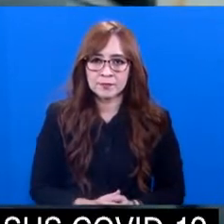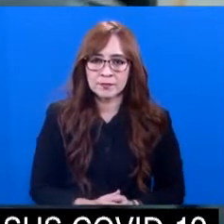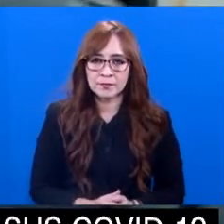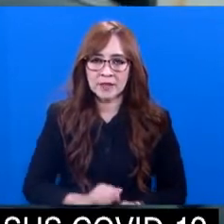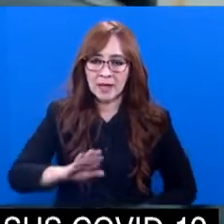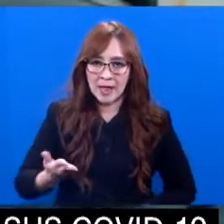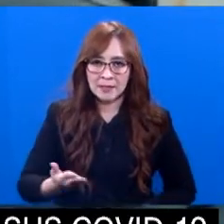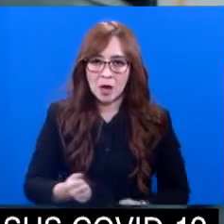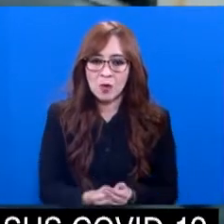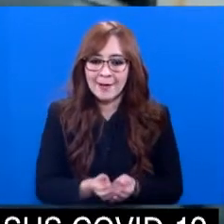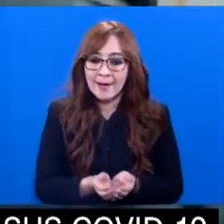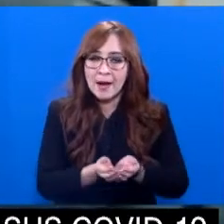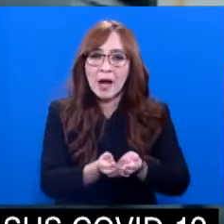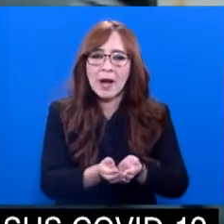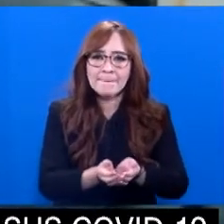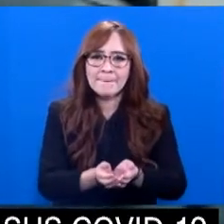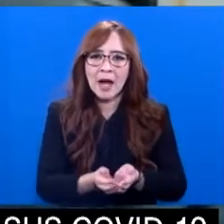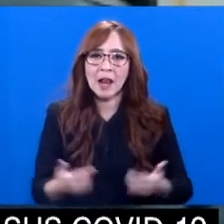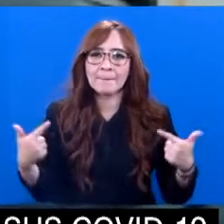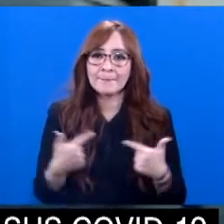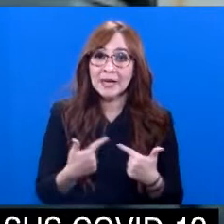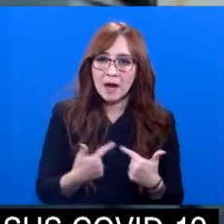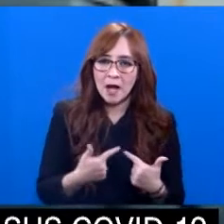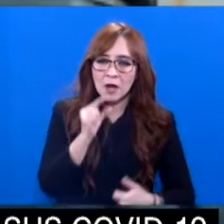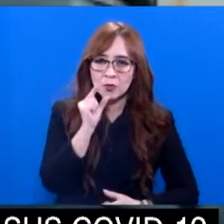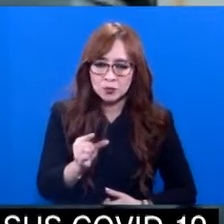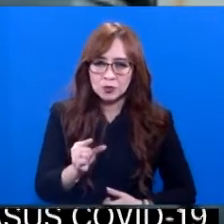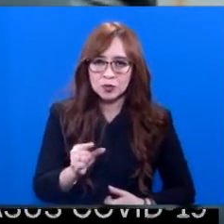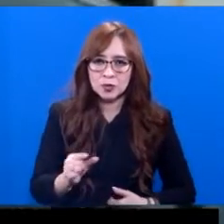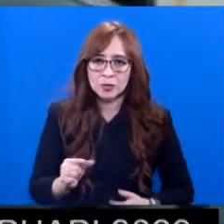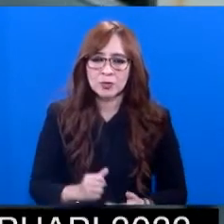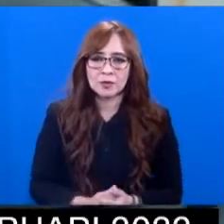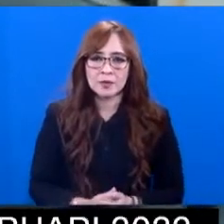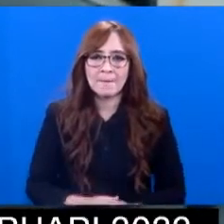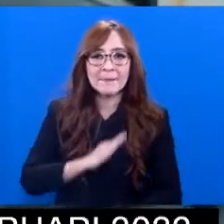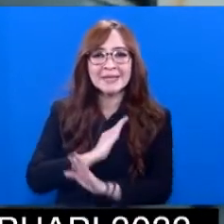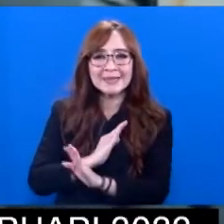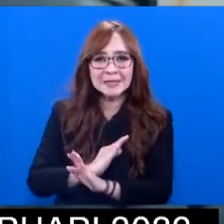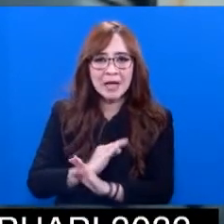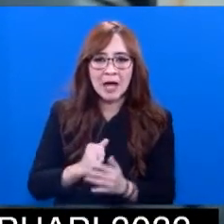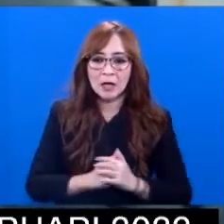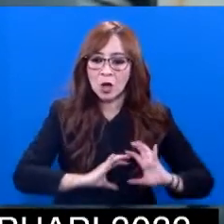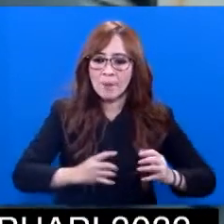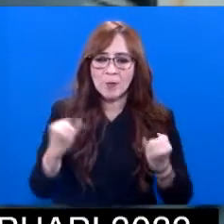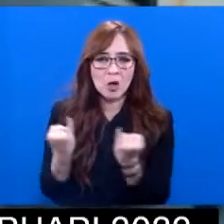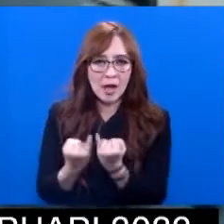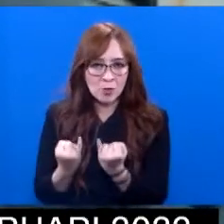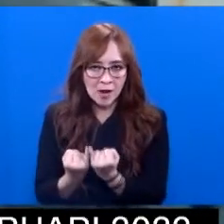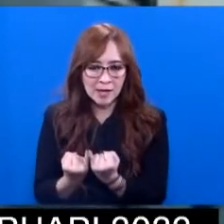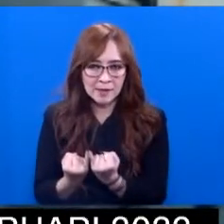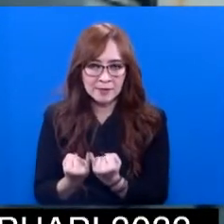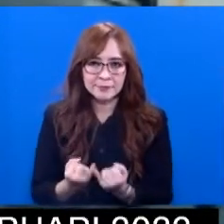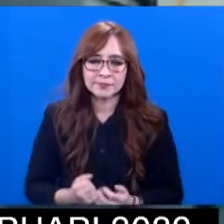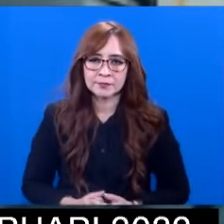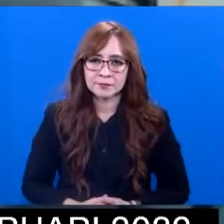kapal perang ya untuk menahan armada lawan dan pasukan mekanik angkatan darat ya untuk menahan